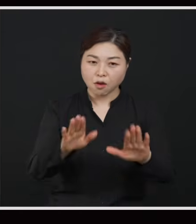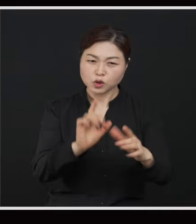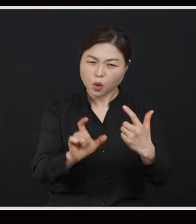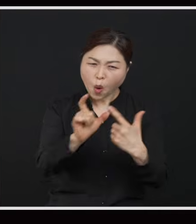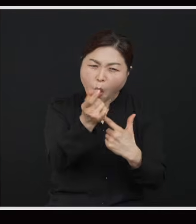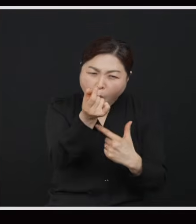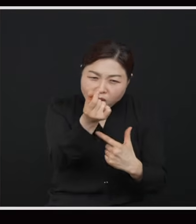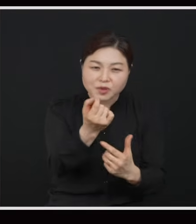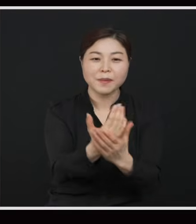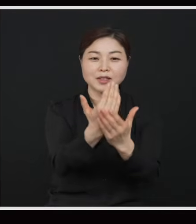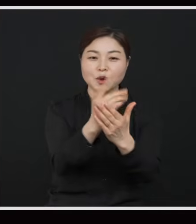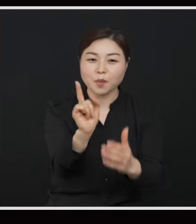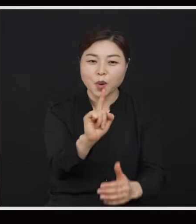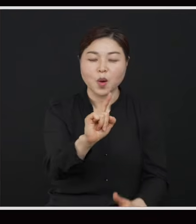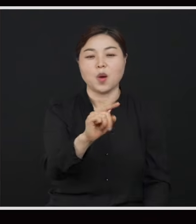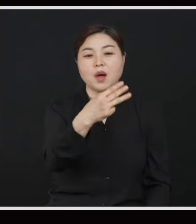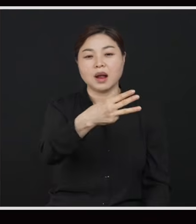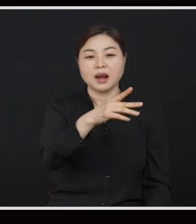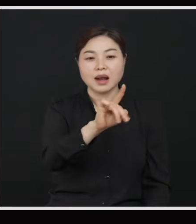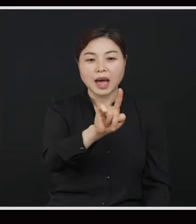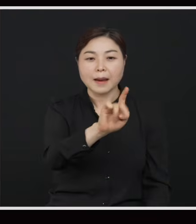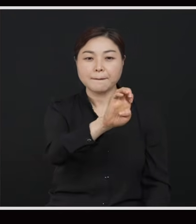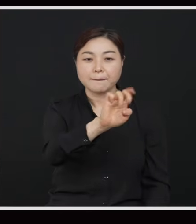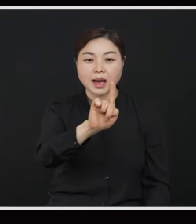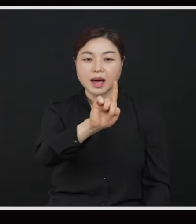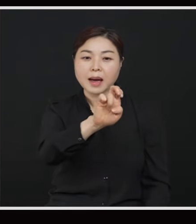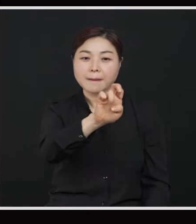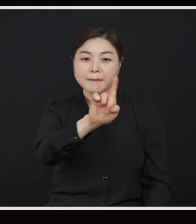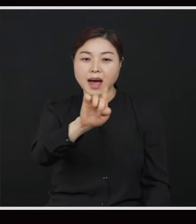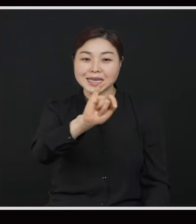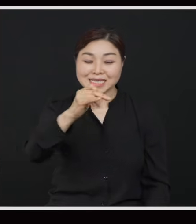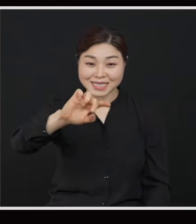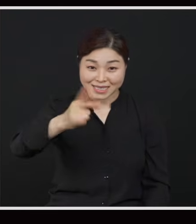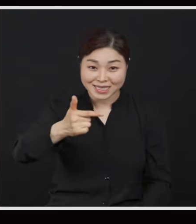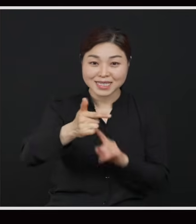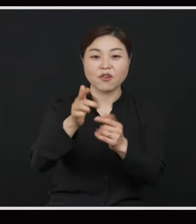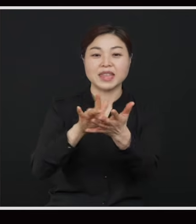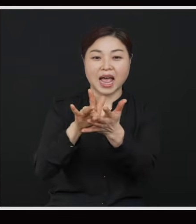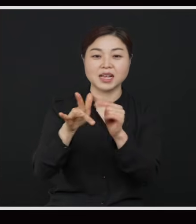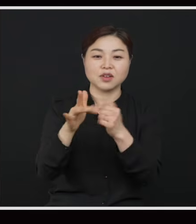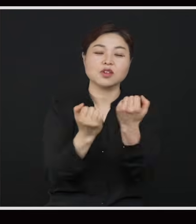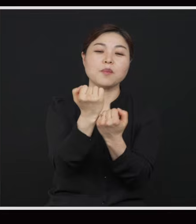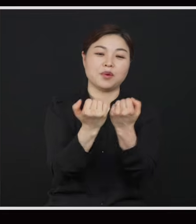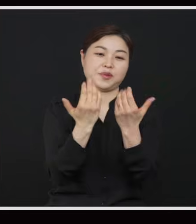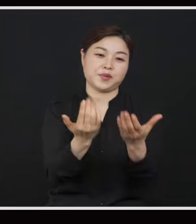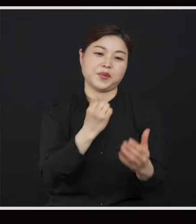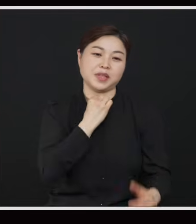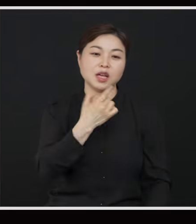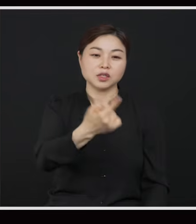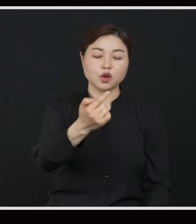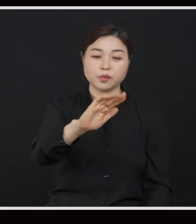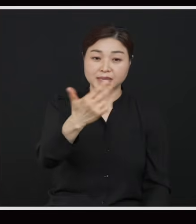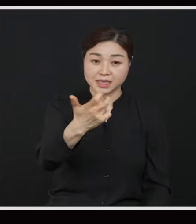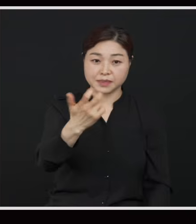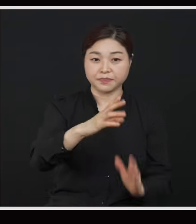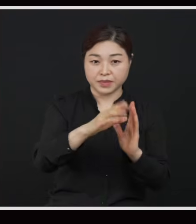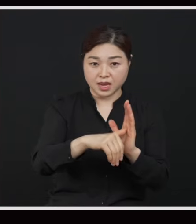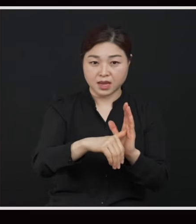조금 거기에서 더 발전을 했습니다. 그 얘기를 드리기 위해서 이 약물 라파마이신이라는 약물 설명을